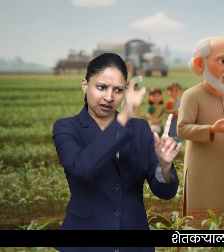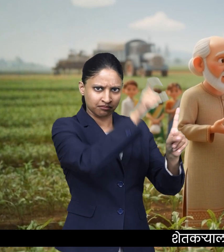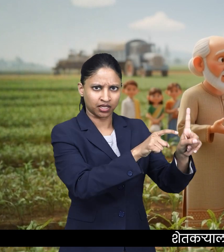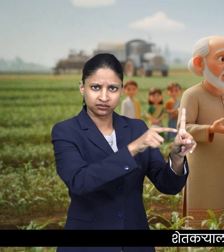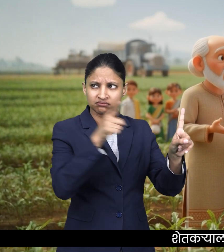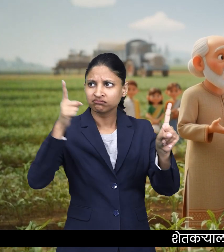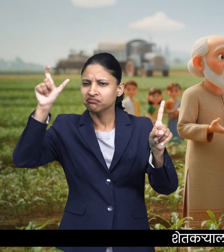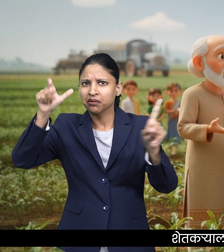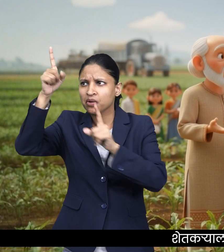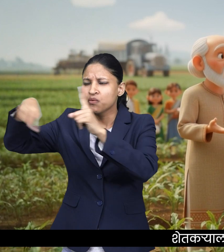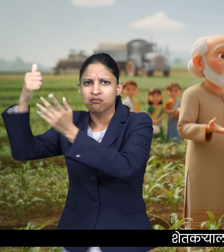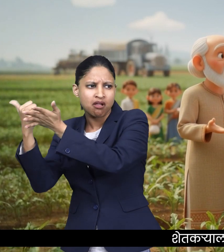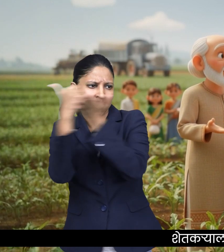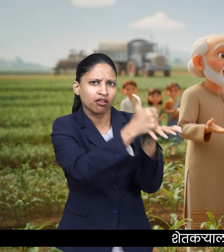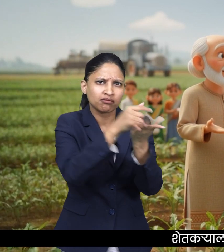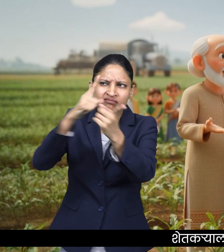शेतकऱ्याला कोण मदत करतो?